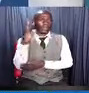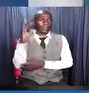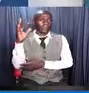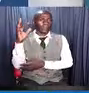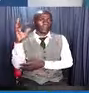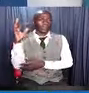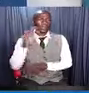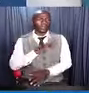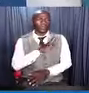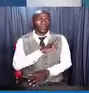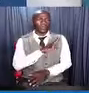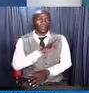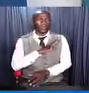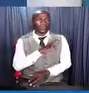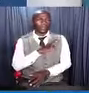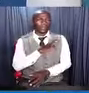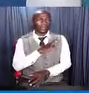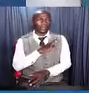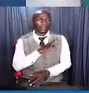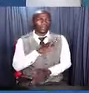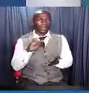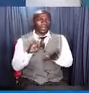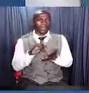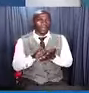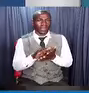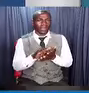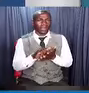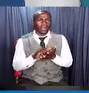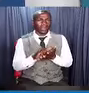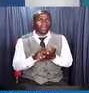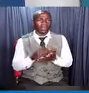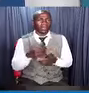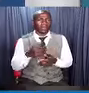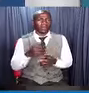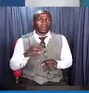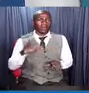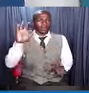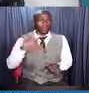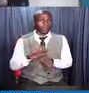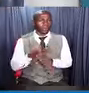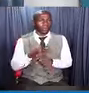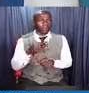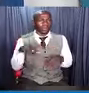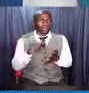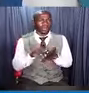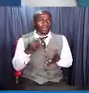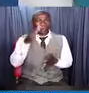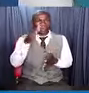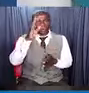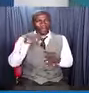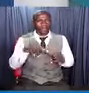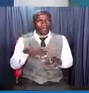trees. Matunda. We are fruits. Kule kutimiza kwenu la Mungu. Doing that of God. Kuwe kwa kudumu. To